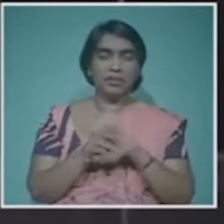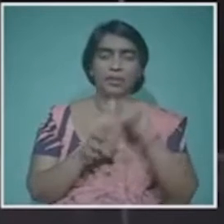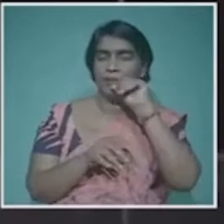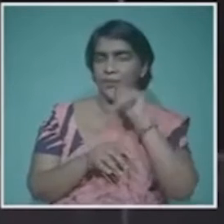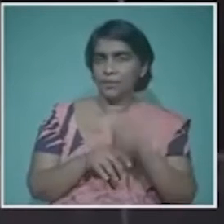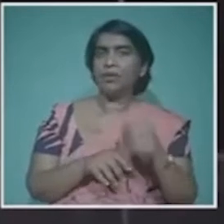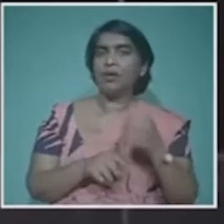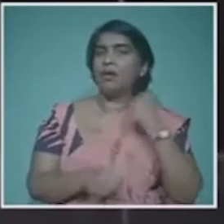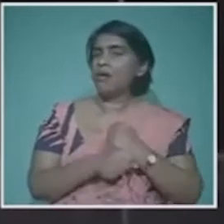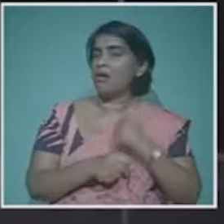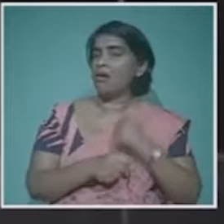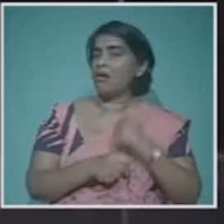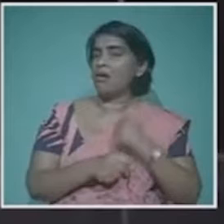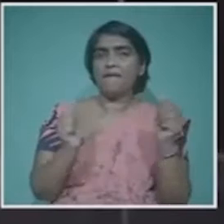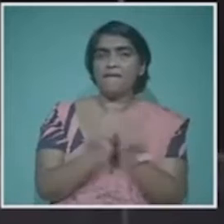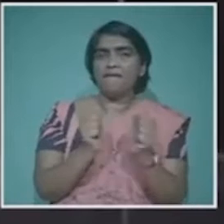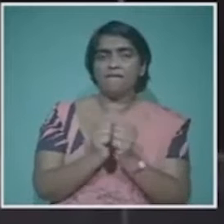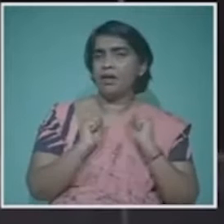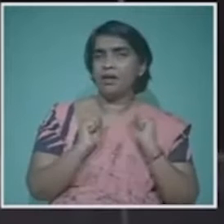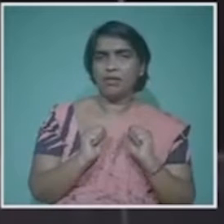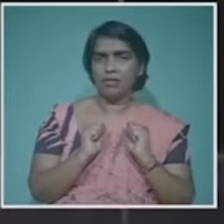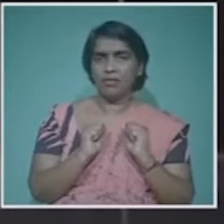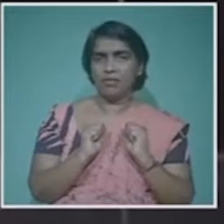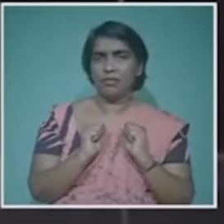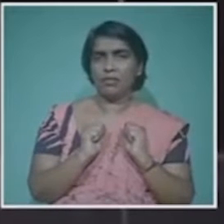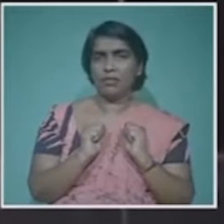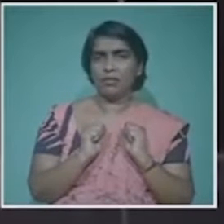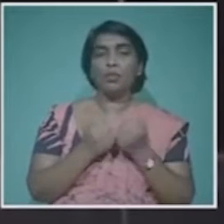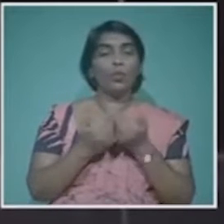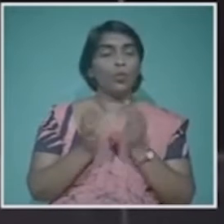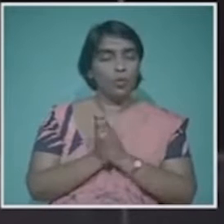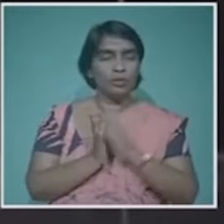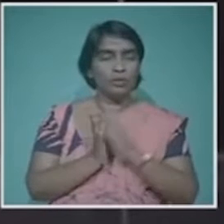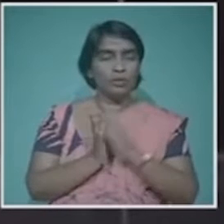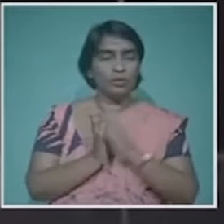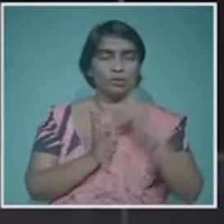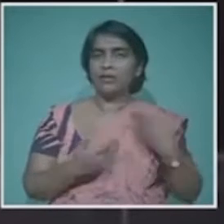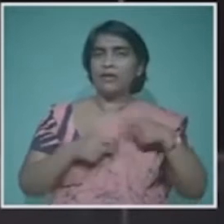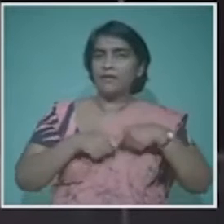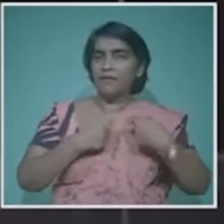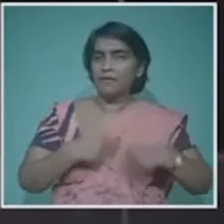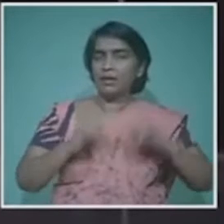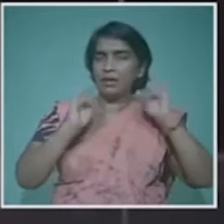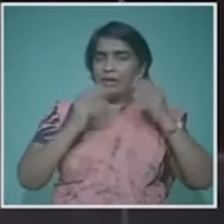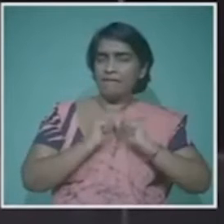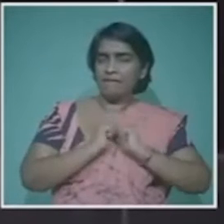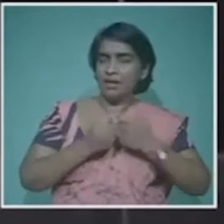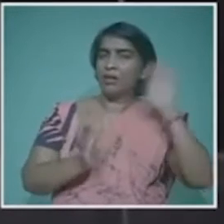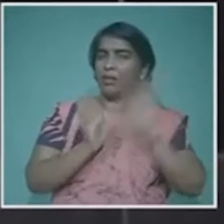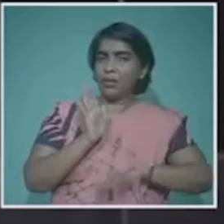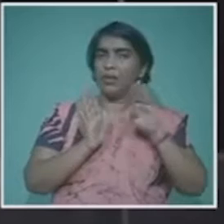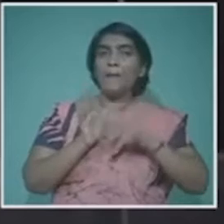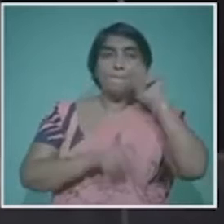இராணுவத்தினர் போலீசார் விசேட அதிரடி படையினருக்கு செலவிடும் தொகை பாரிய அளவில் அதிகரிக்கப்பட்டுள்ளது நாடு இன்று பாரிய பொருளாதார